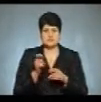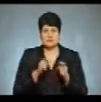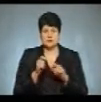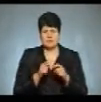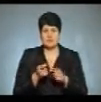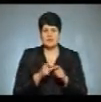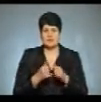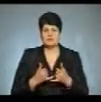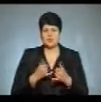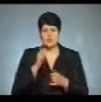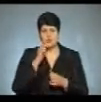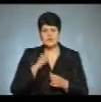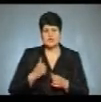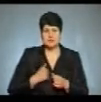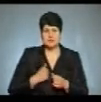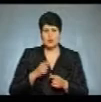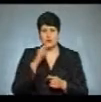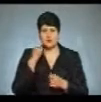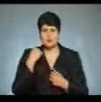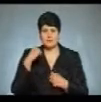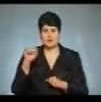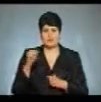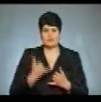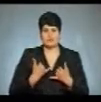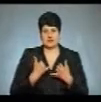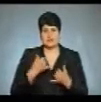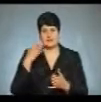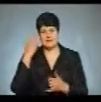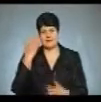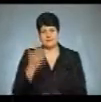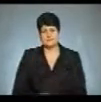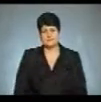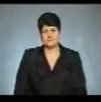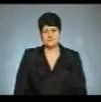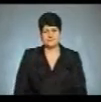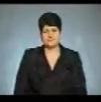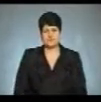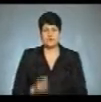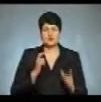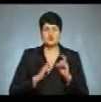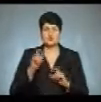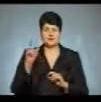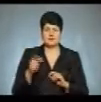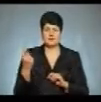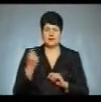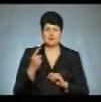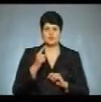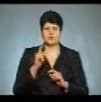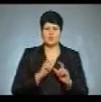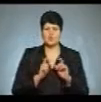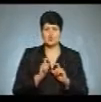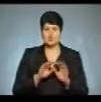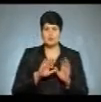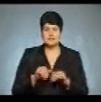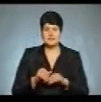собою, для українських бійців, для української перемоги і заради власної ідеї. Студент першого курсу Володимир Горбач після